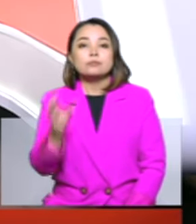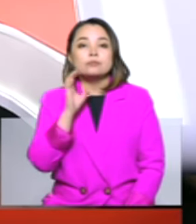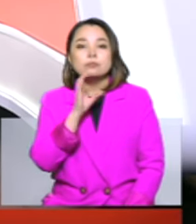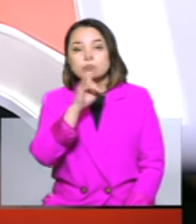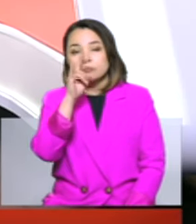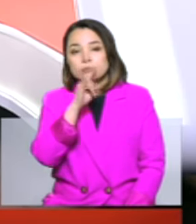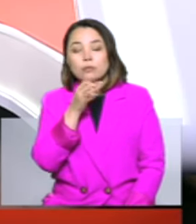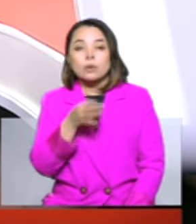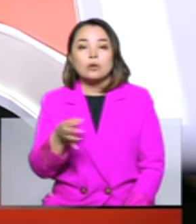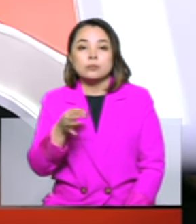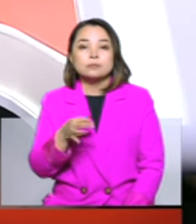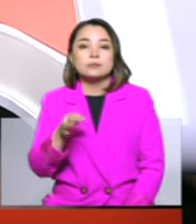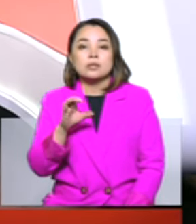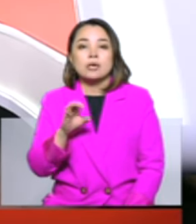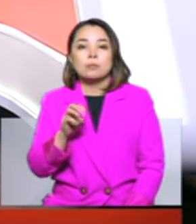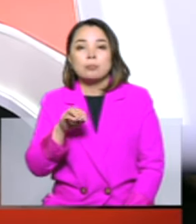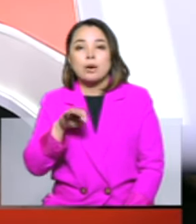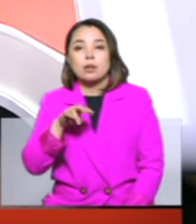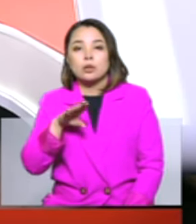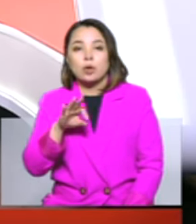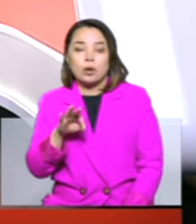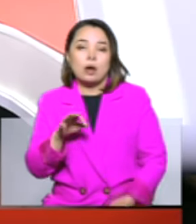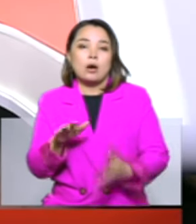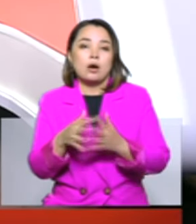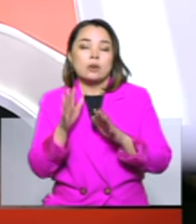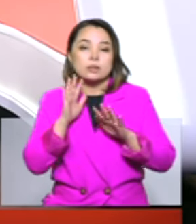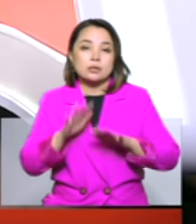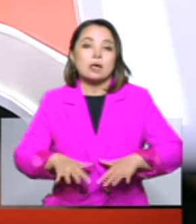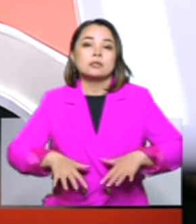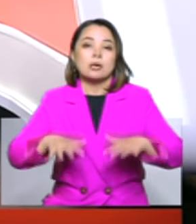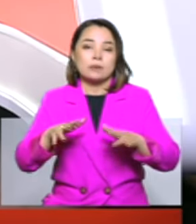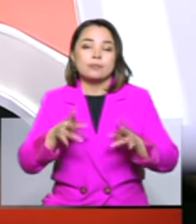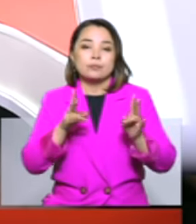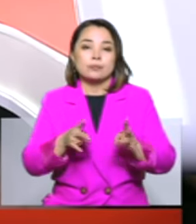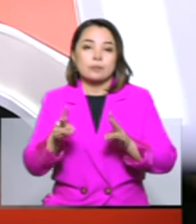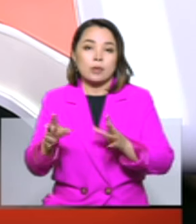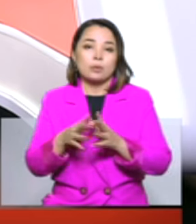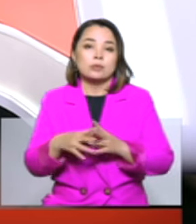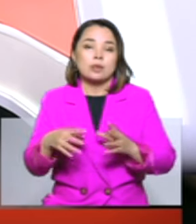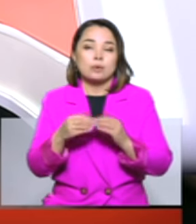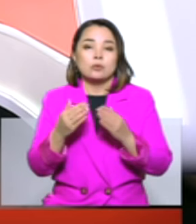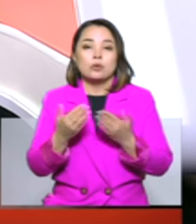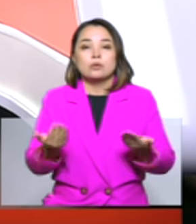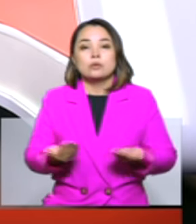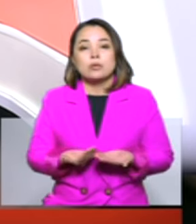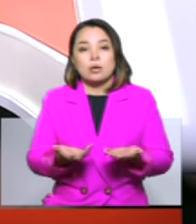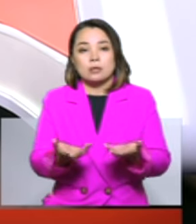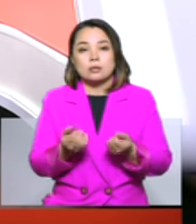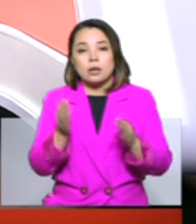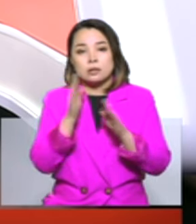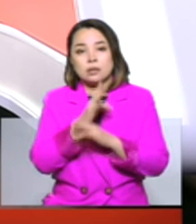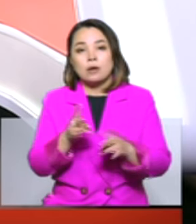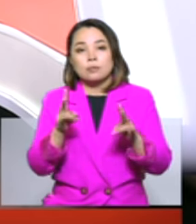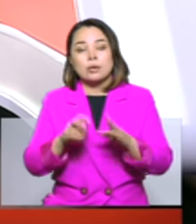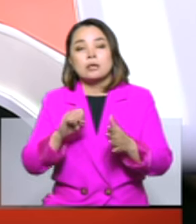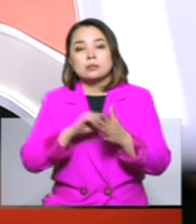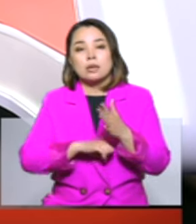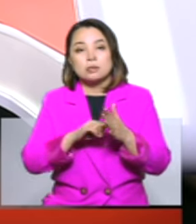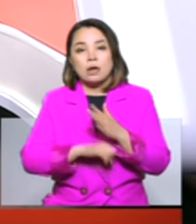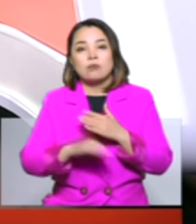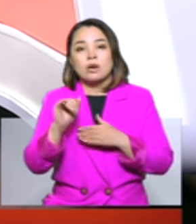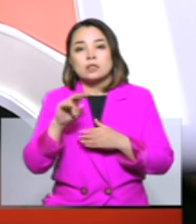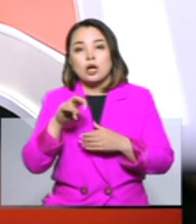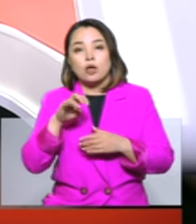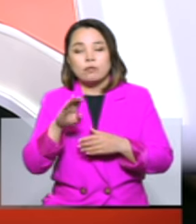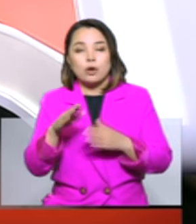Солтүстік Қазақстан облысының Семипалатная ауылында тасқыннан зардап шеккен отбасы баспаналы болды. Табиғи апат салдарынан